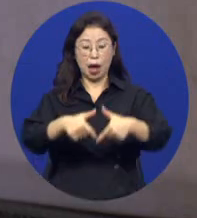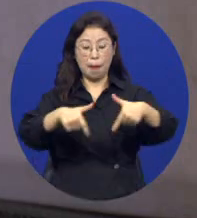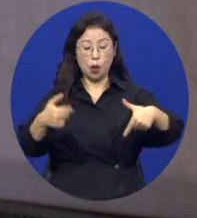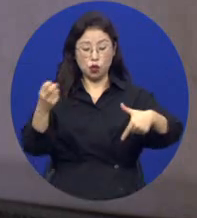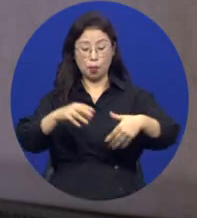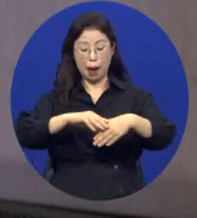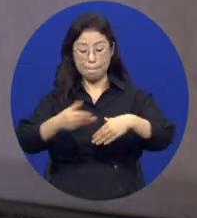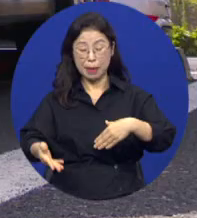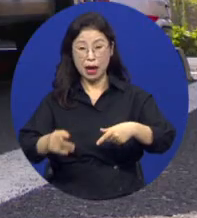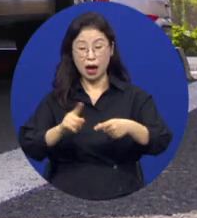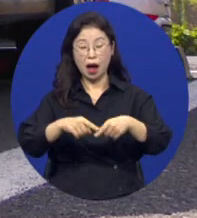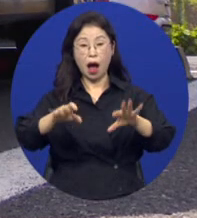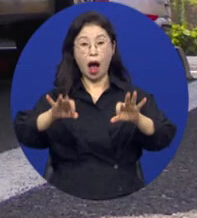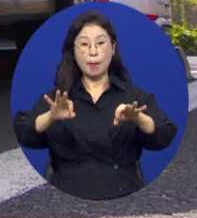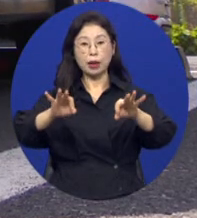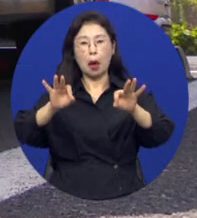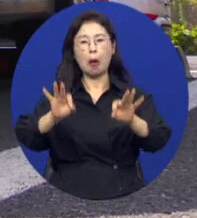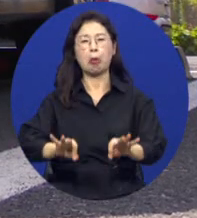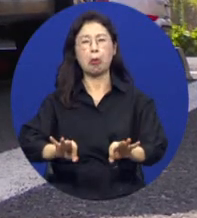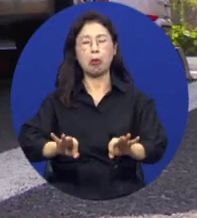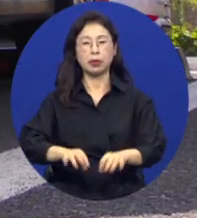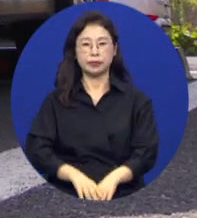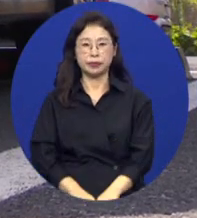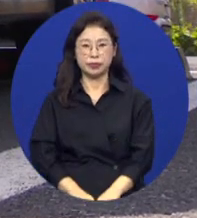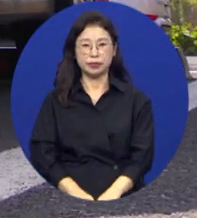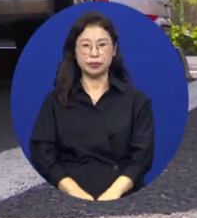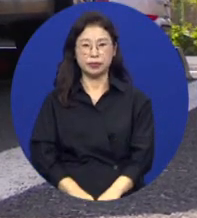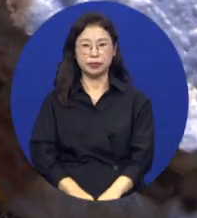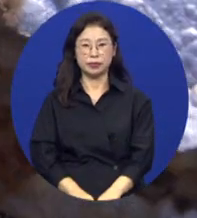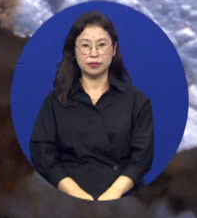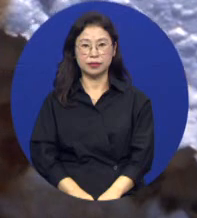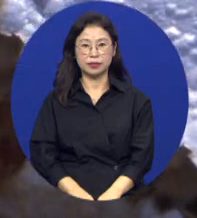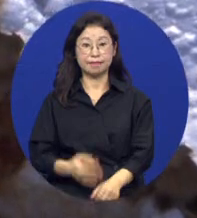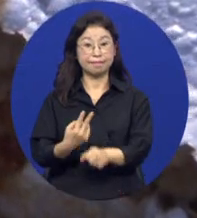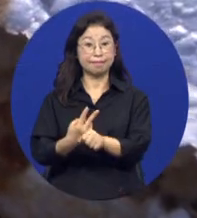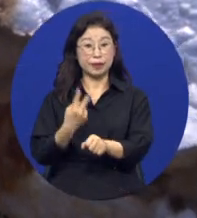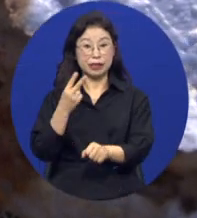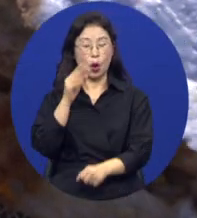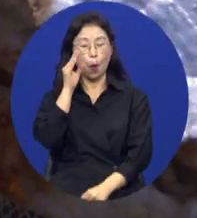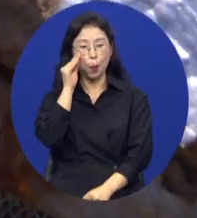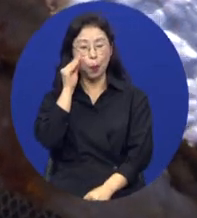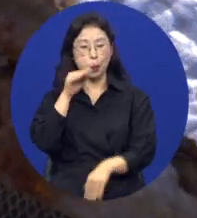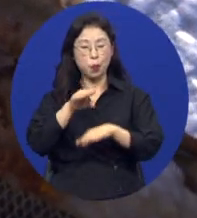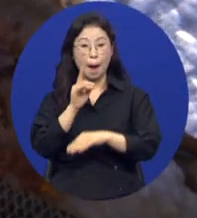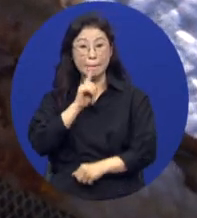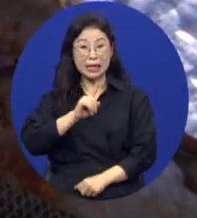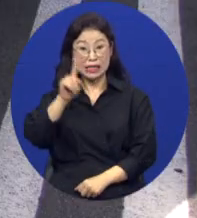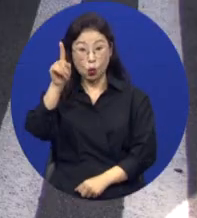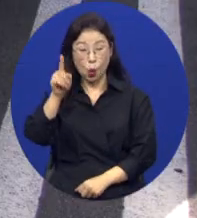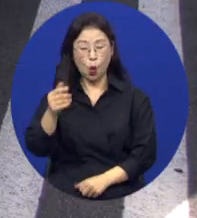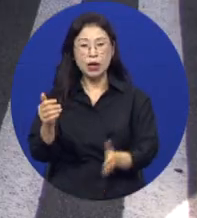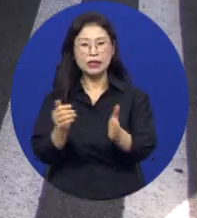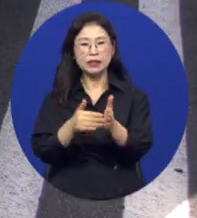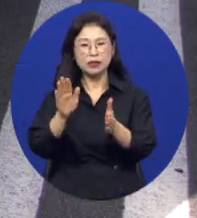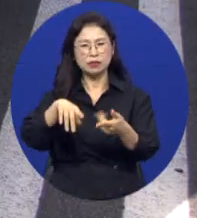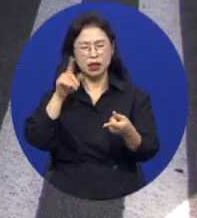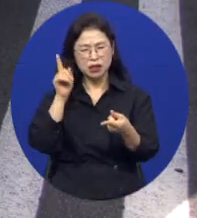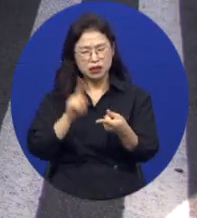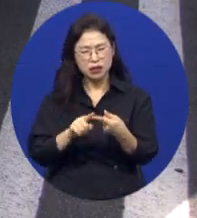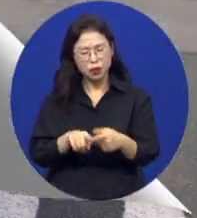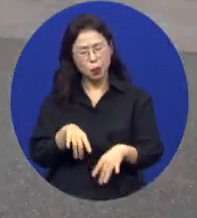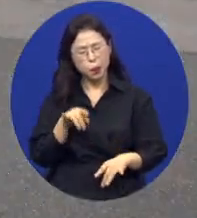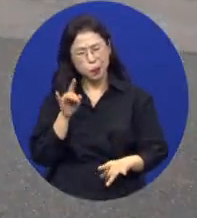번호판은 떼어져 있고 바퀴는 완전히 주저앉았습니다 2년 전 방치 차량으로 신고가 접수됐지만 그대로 세워져